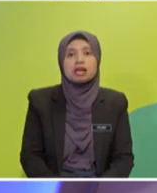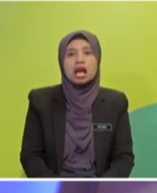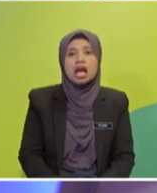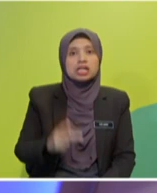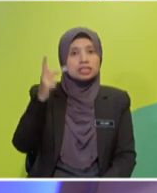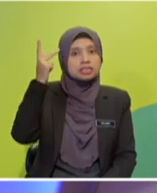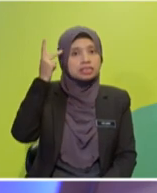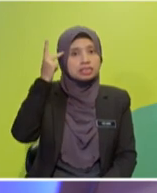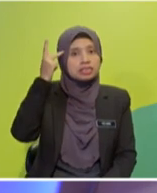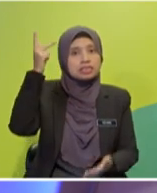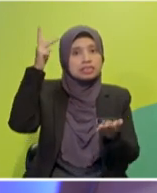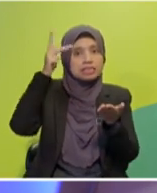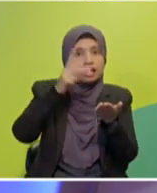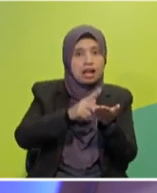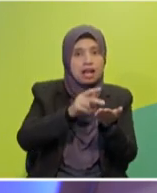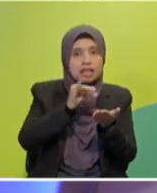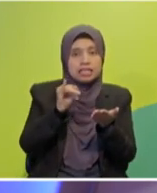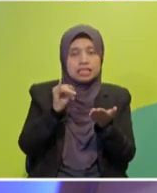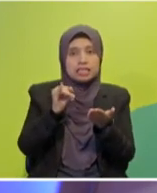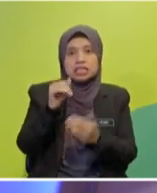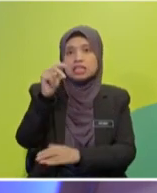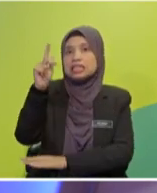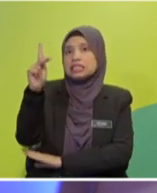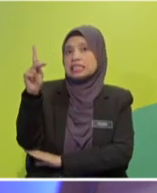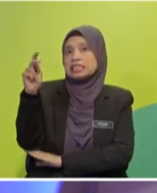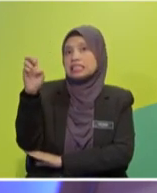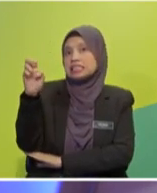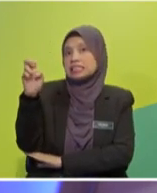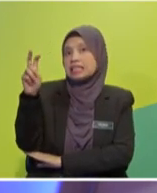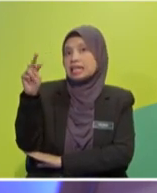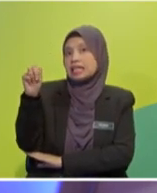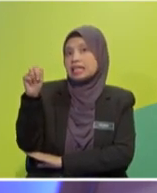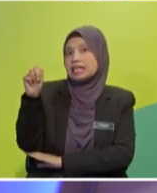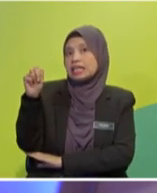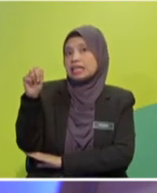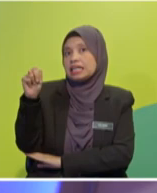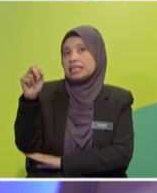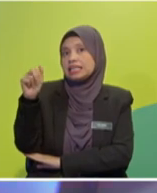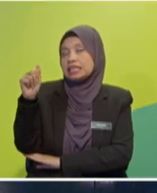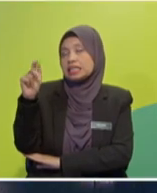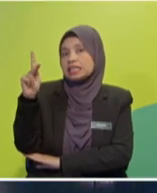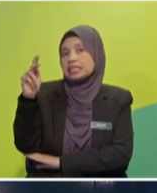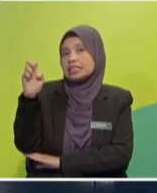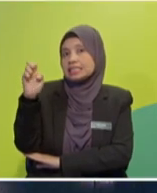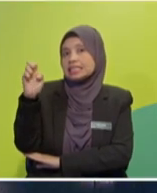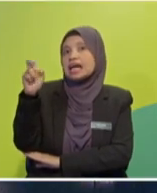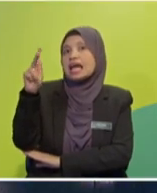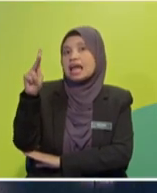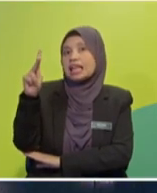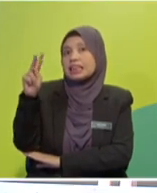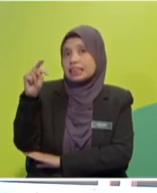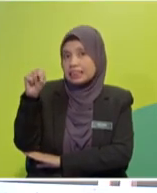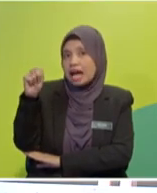kenali. Kenali. Mari semua, mari nyanyi. Kenali. Kenali. Kenali. Ini,